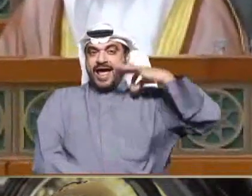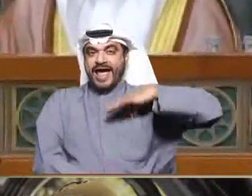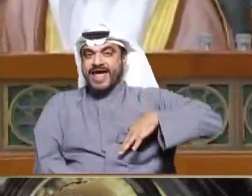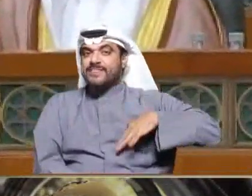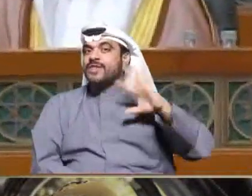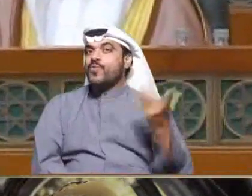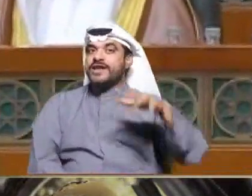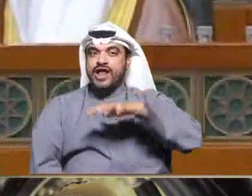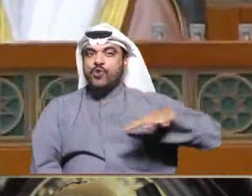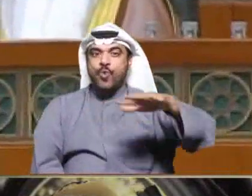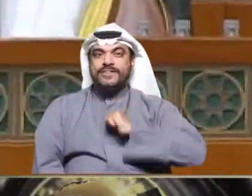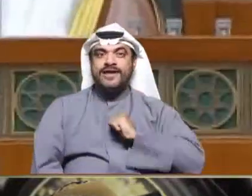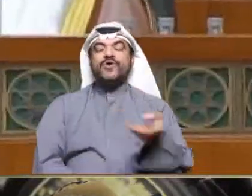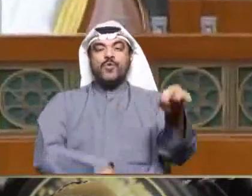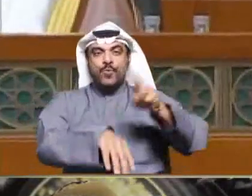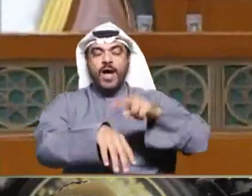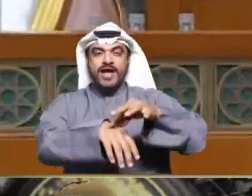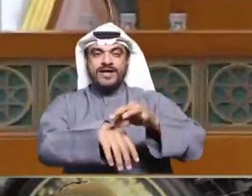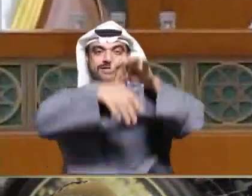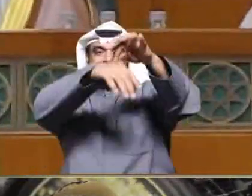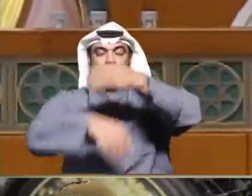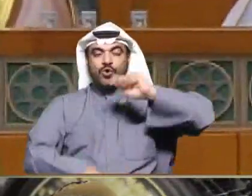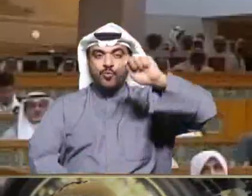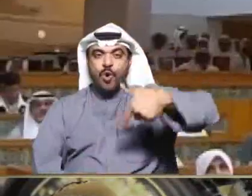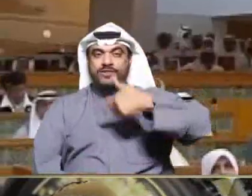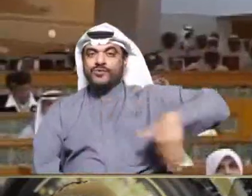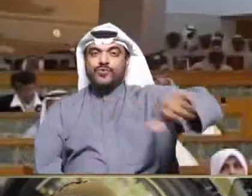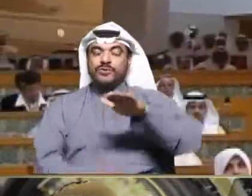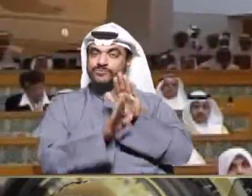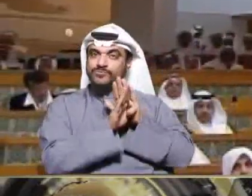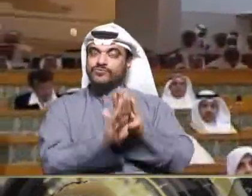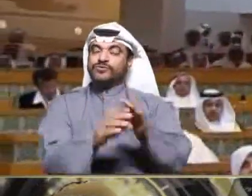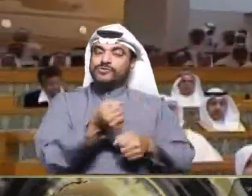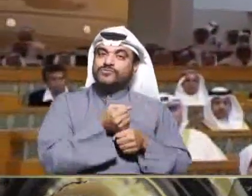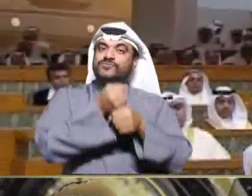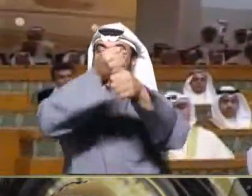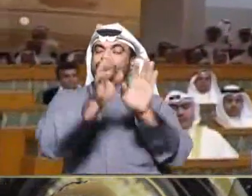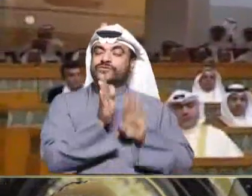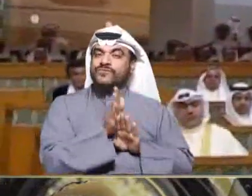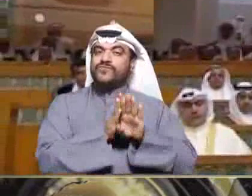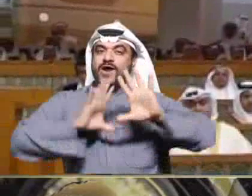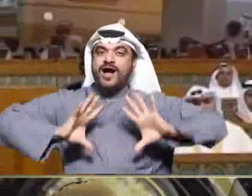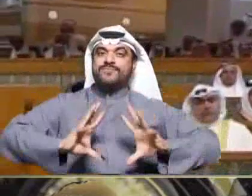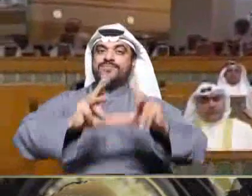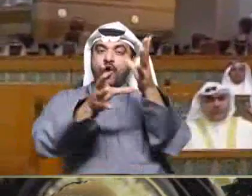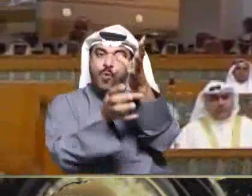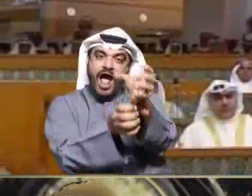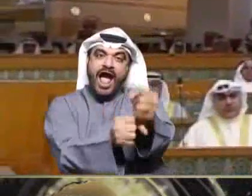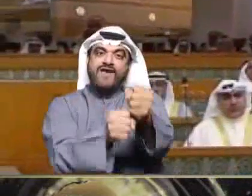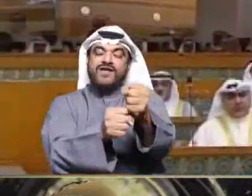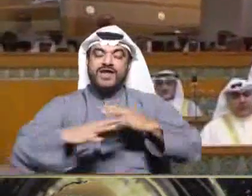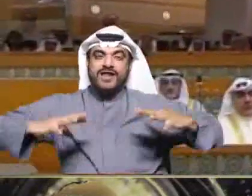والمواطنين ولدفع عجلة التنمية في الدولة لتحقيق تطلعات المواطنين والحفاظ على الوحدة